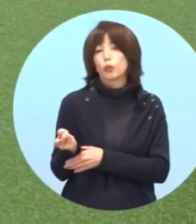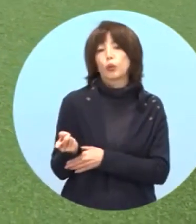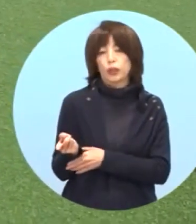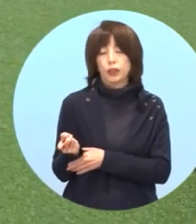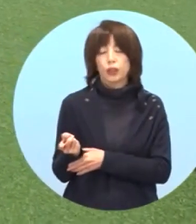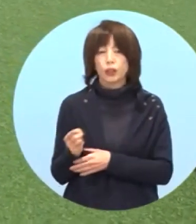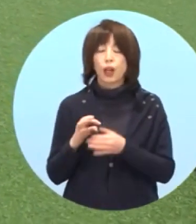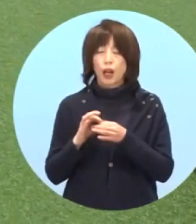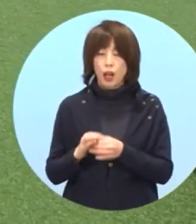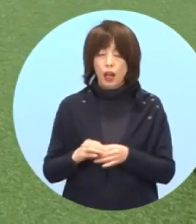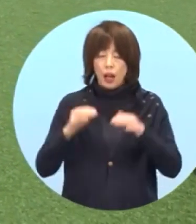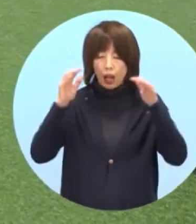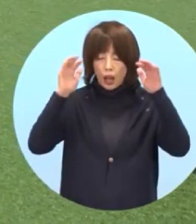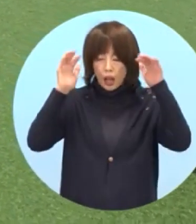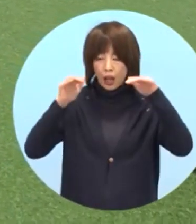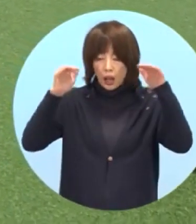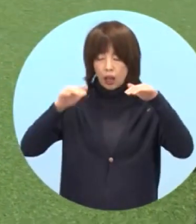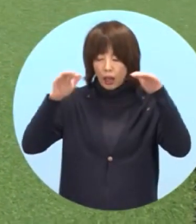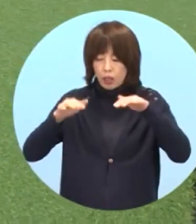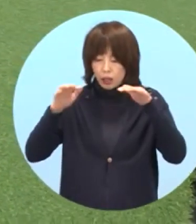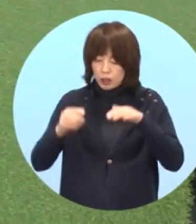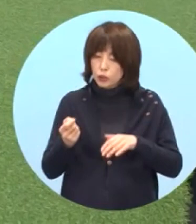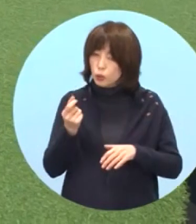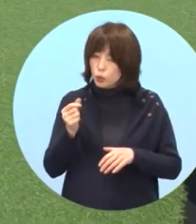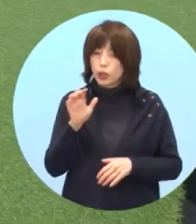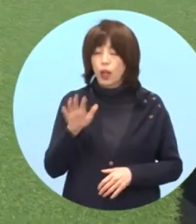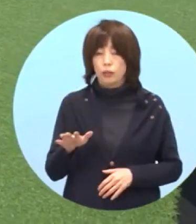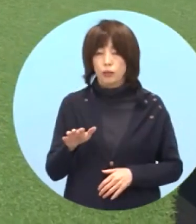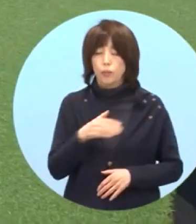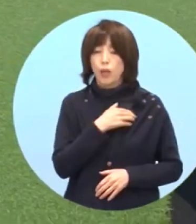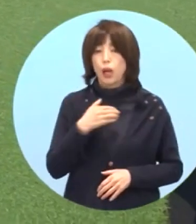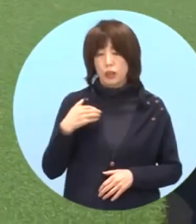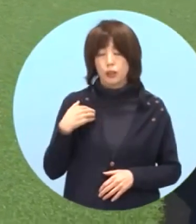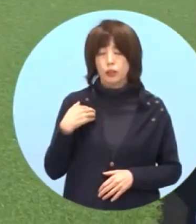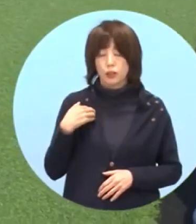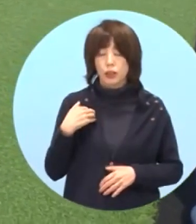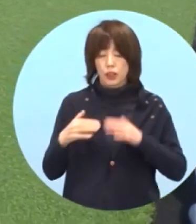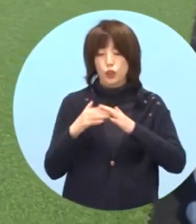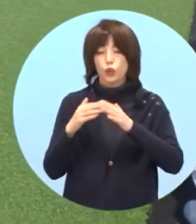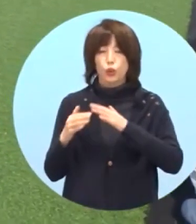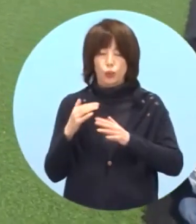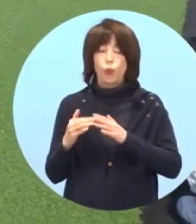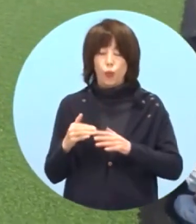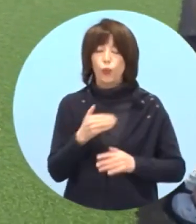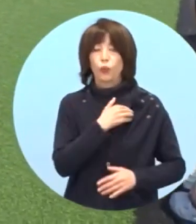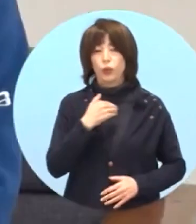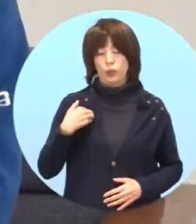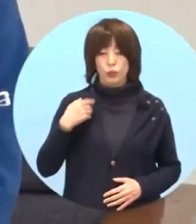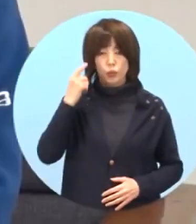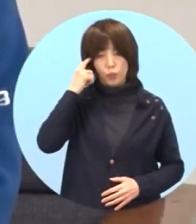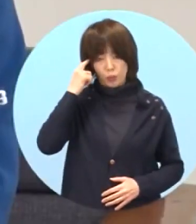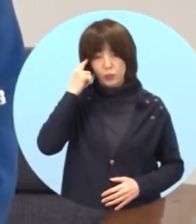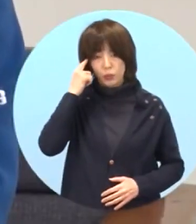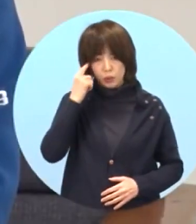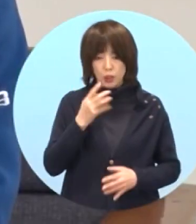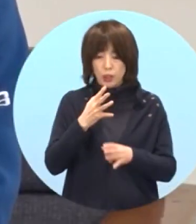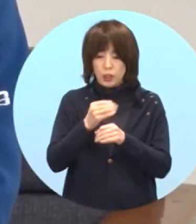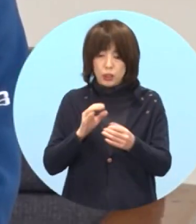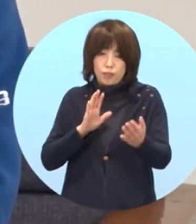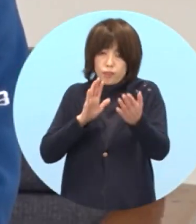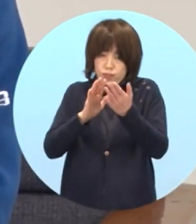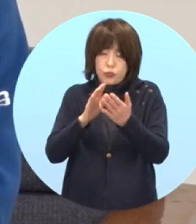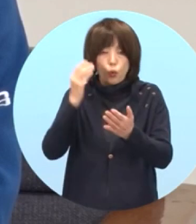ので、朝方少し雨が降ったっていう程度ではおそらく試合もできると思うので、日程が詰まった